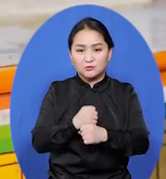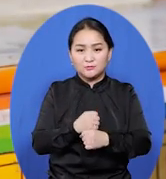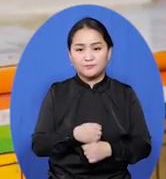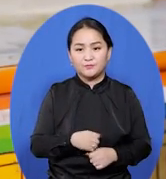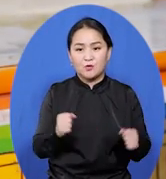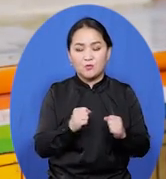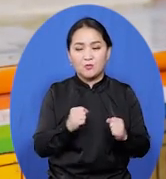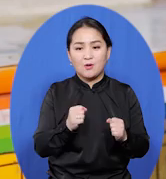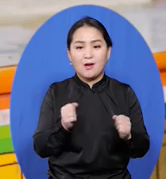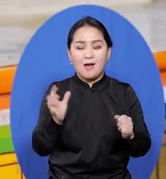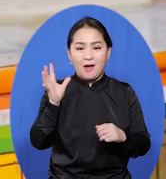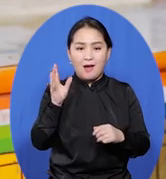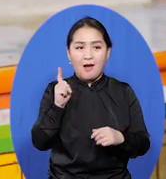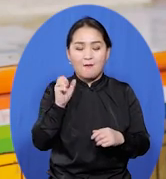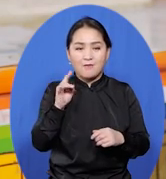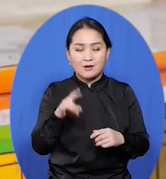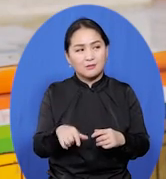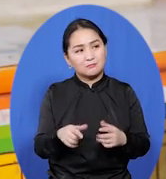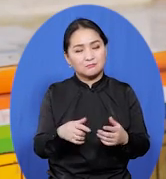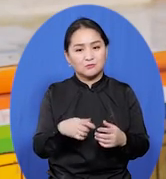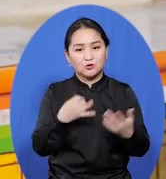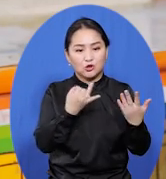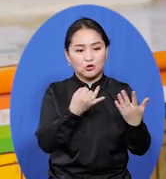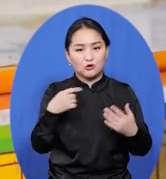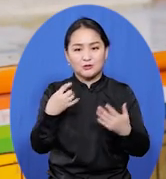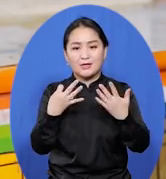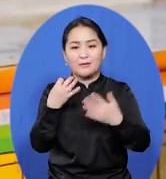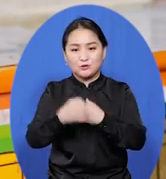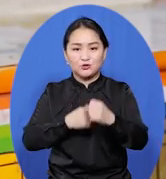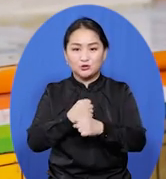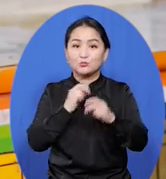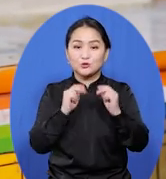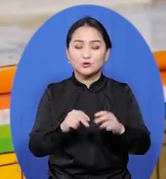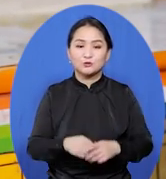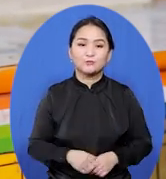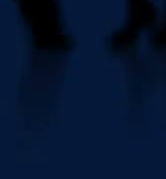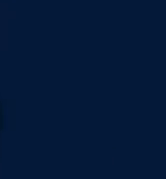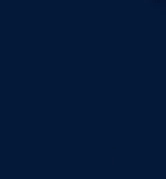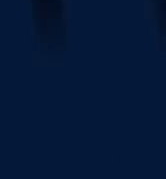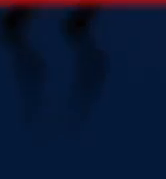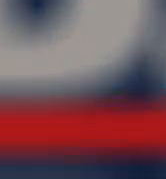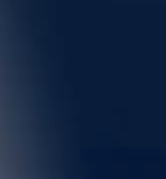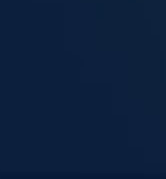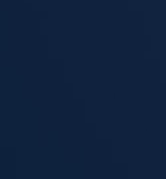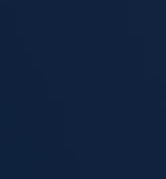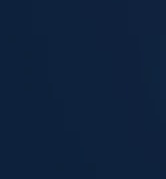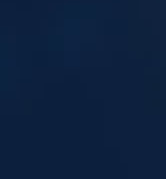жил? Энэ нутгад өвлж чавржаад доос 7-8 жил болчлоо.